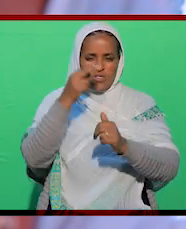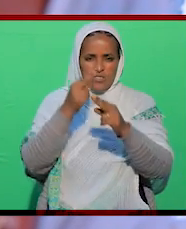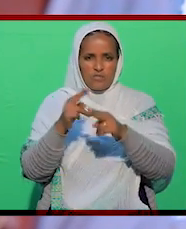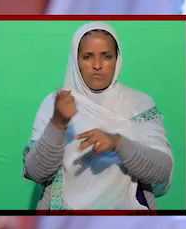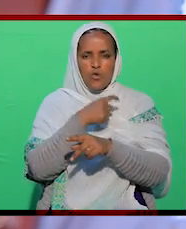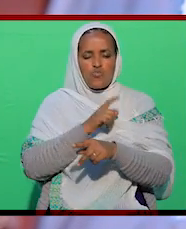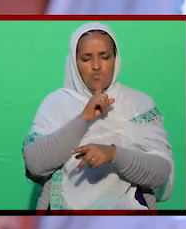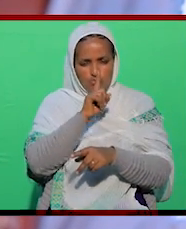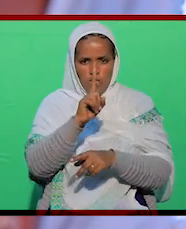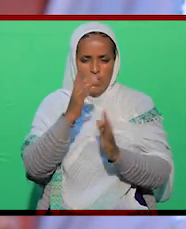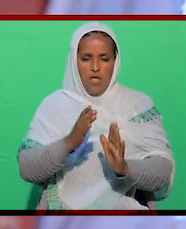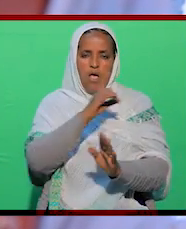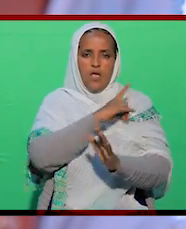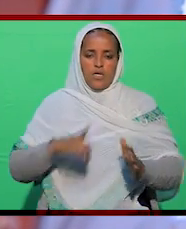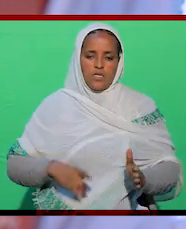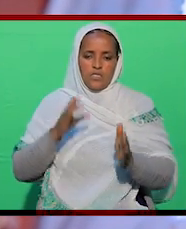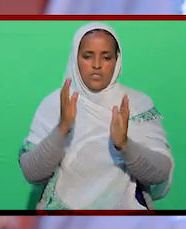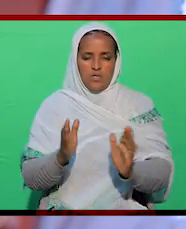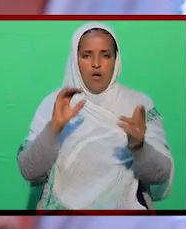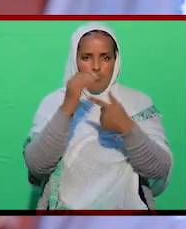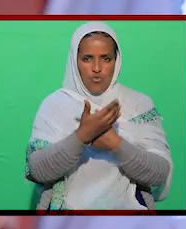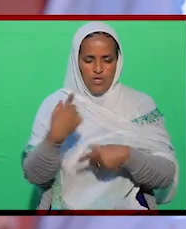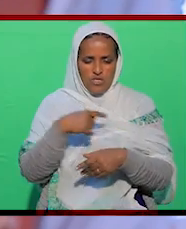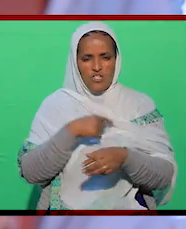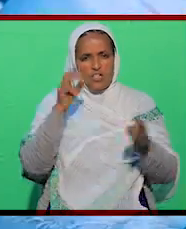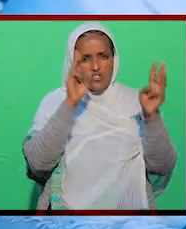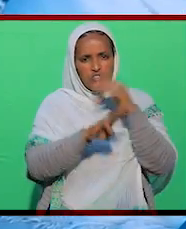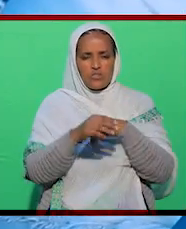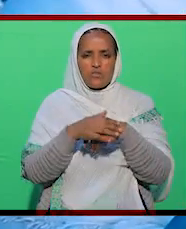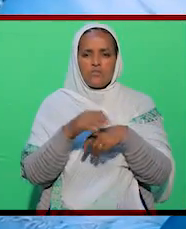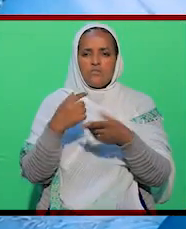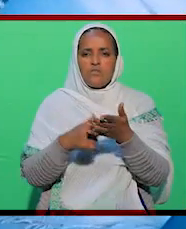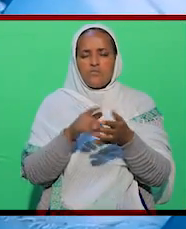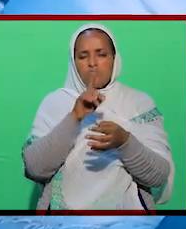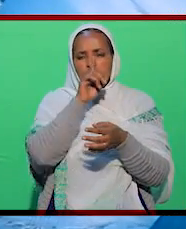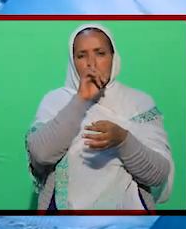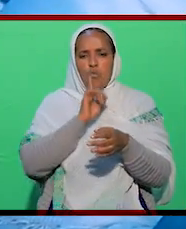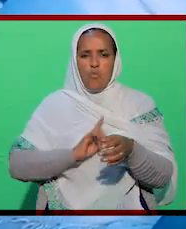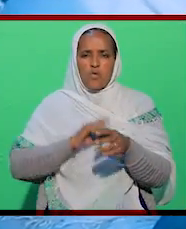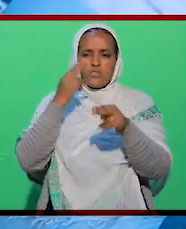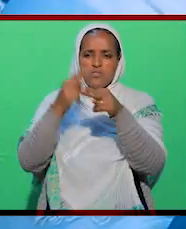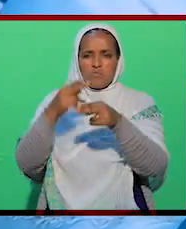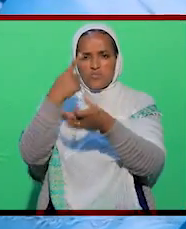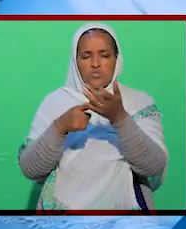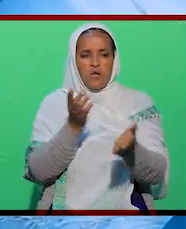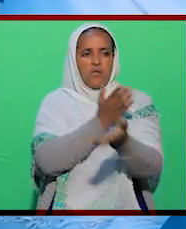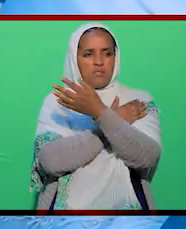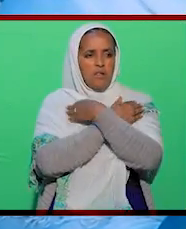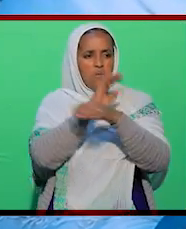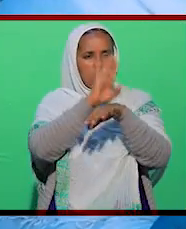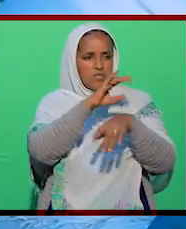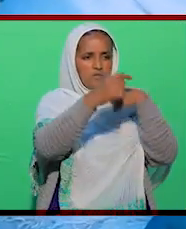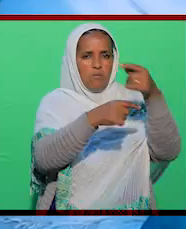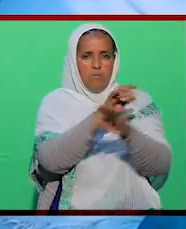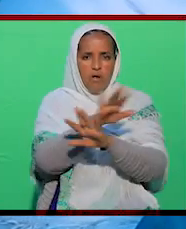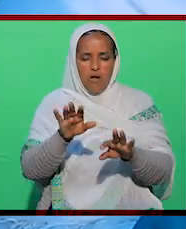ነው። በእውነት የስም ሳይሆን የምር ክርስቲያን። አሁን እኛ የምንቸገረው ኖሚናል ክርስቲያን፣ የስም ክርስቲያን።